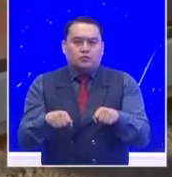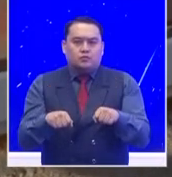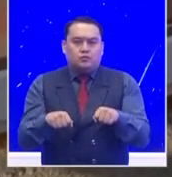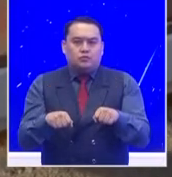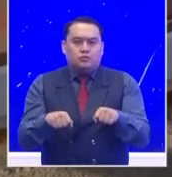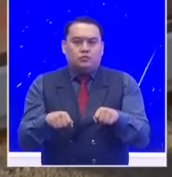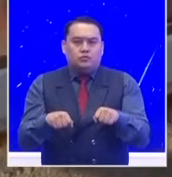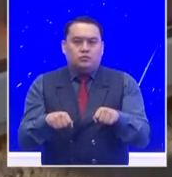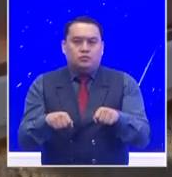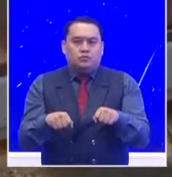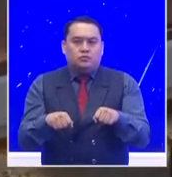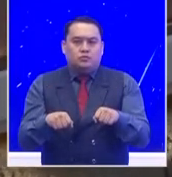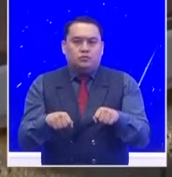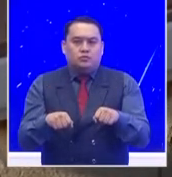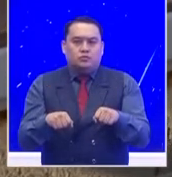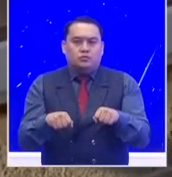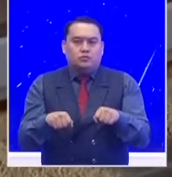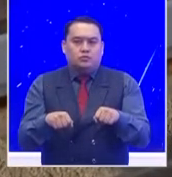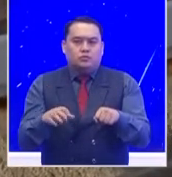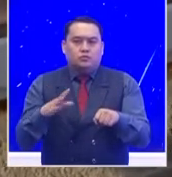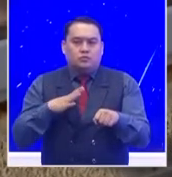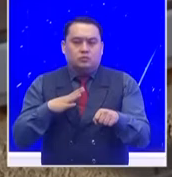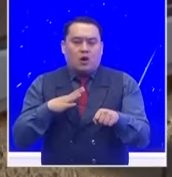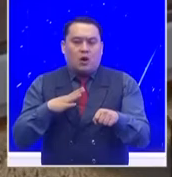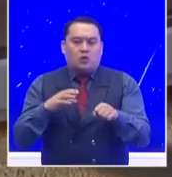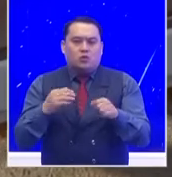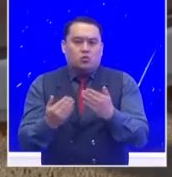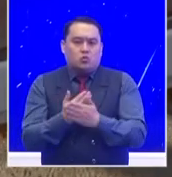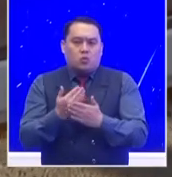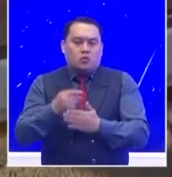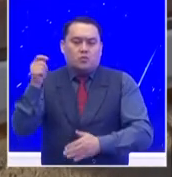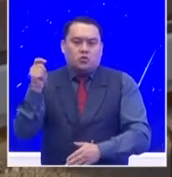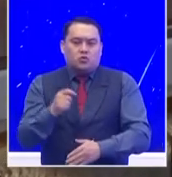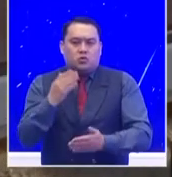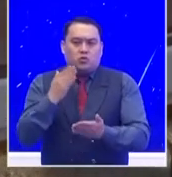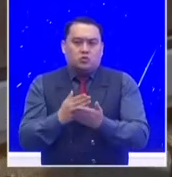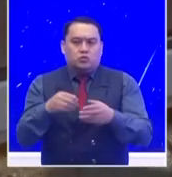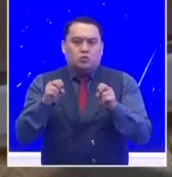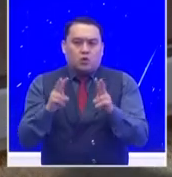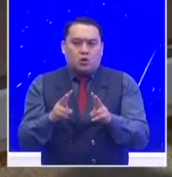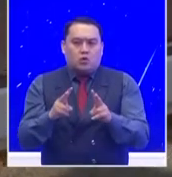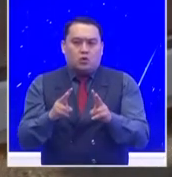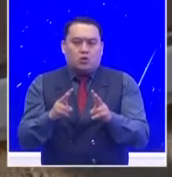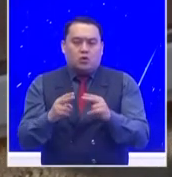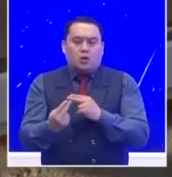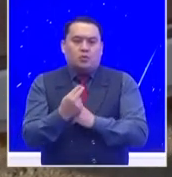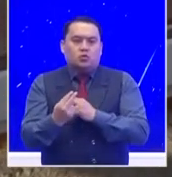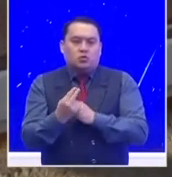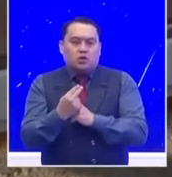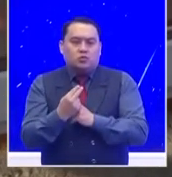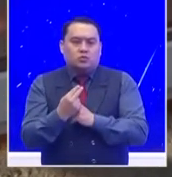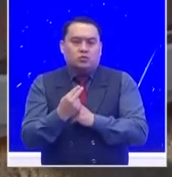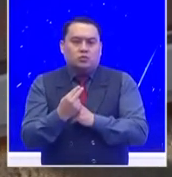Все отлично вообще, вот я не знаю, замечательно. Для, допустим, новичков есть специально инструктора,